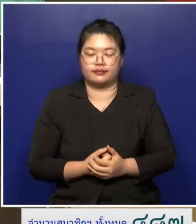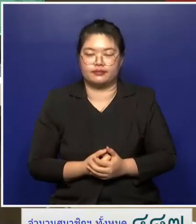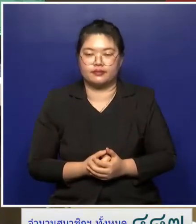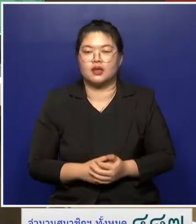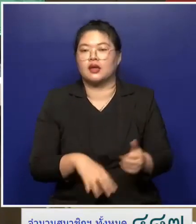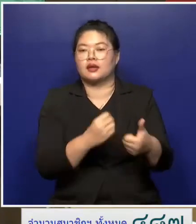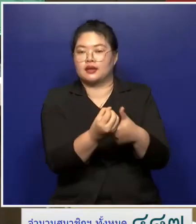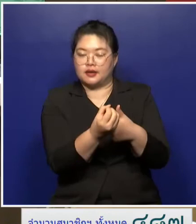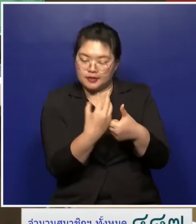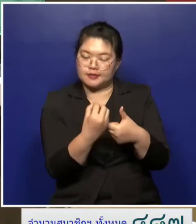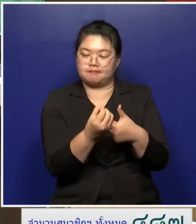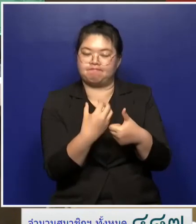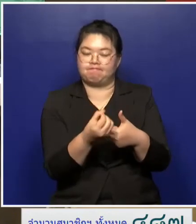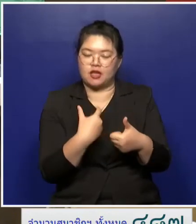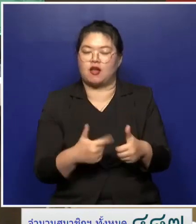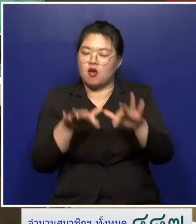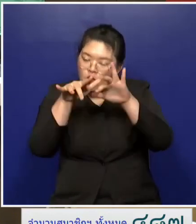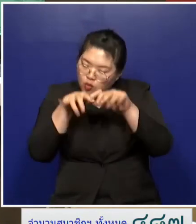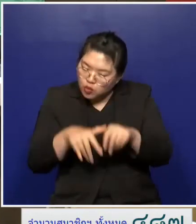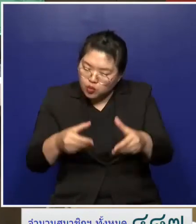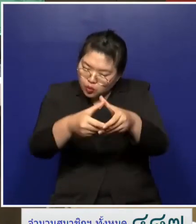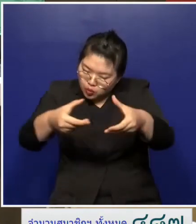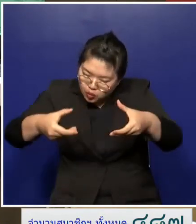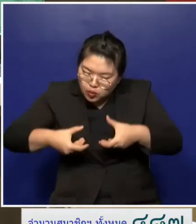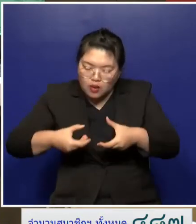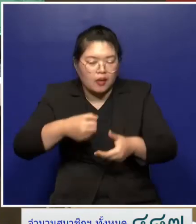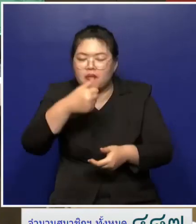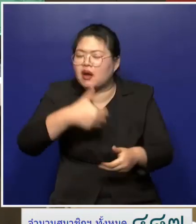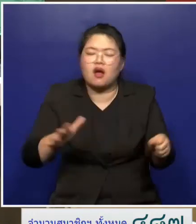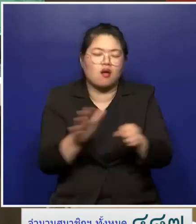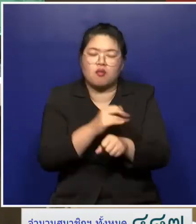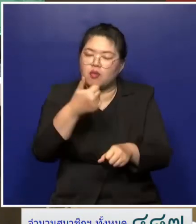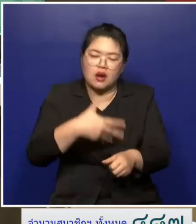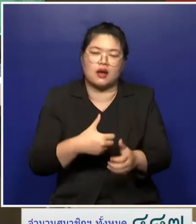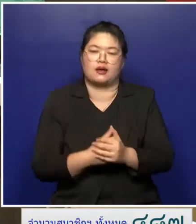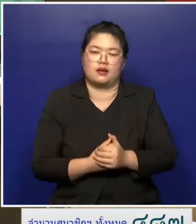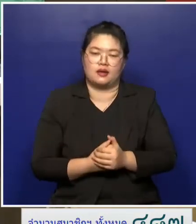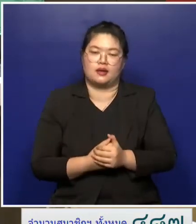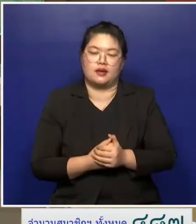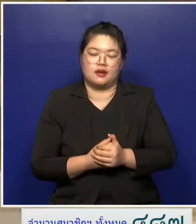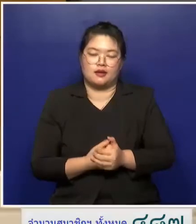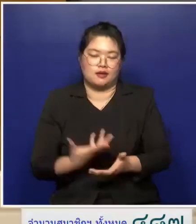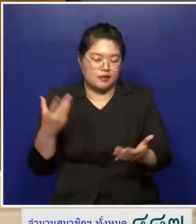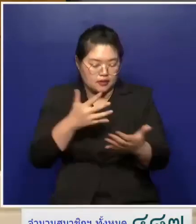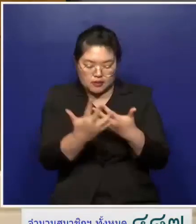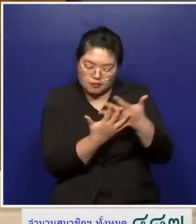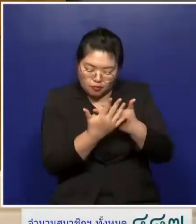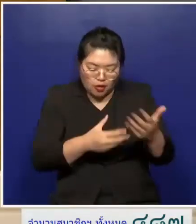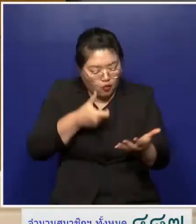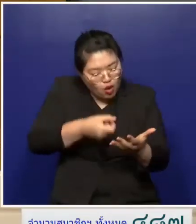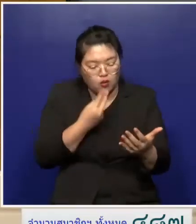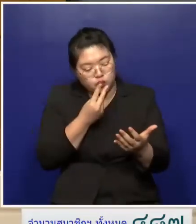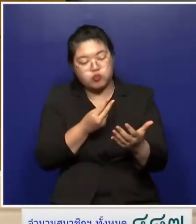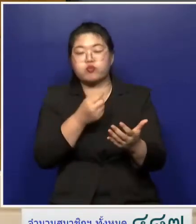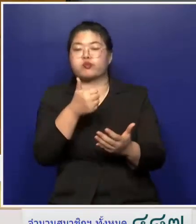แนะนำ เราไมสามาถทำเลยเราทํเป QR Code ไ้แต่ละหน้าั ทาน ท่เปิดดได้เลยนะครับแล้วก็จะลงดูในรายระ Mine ต่าง